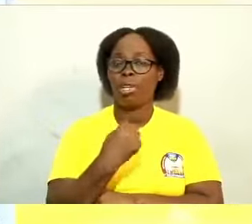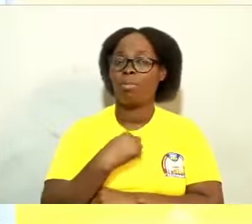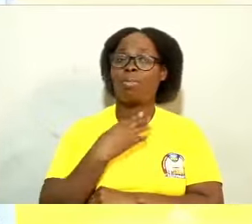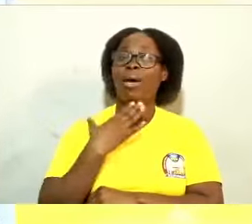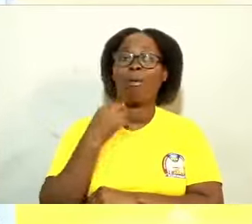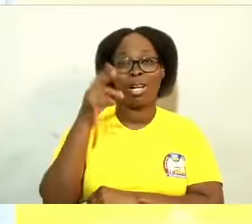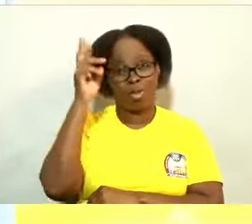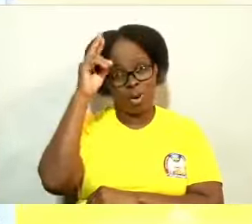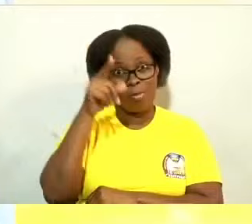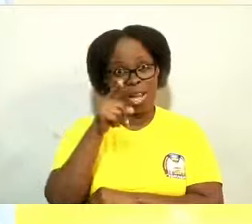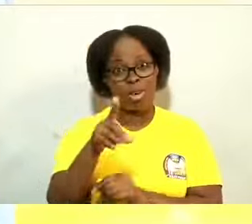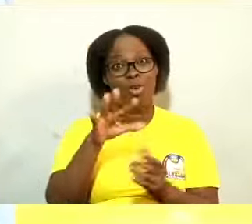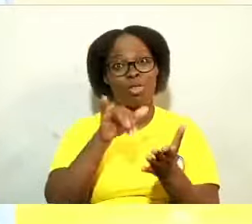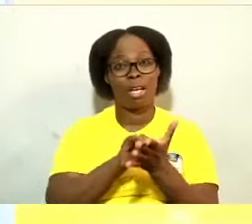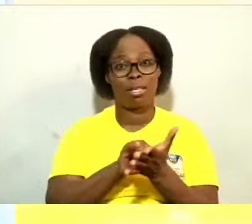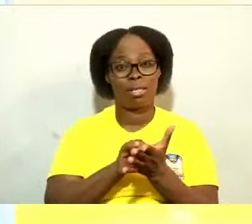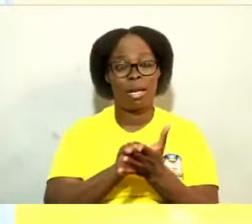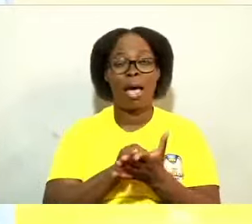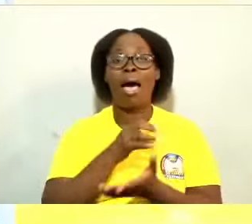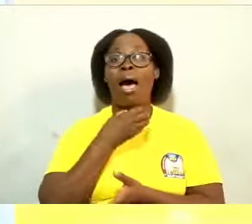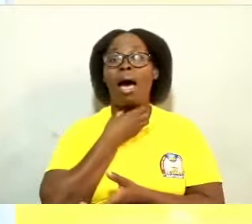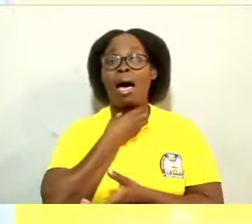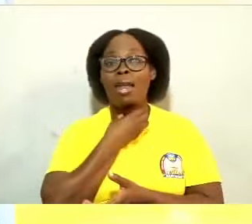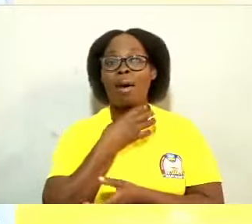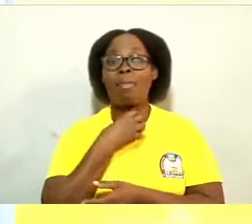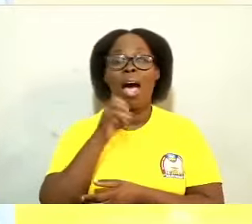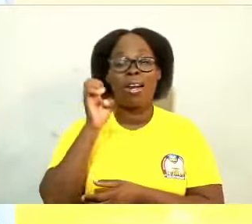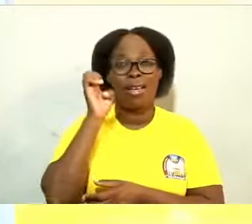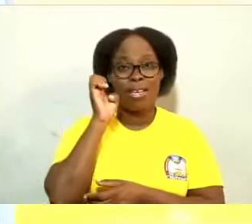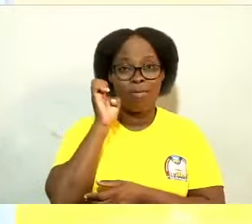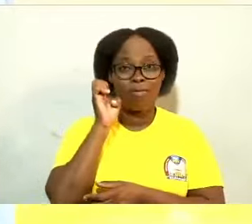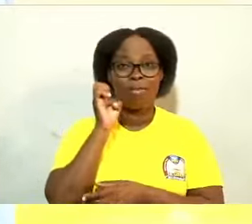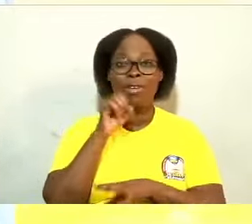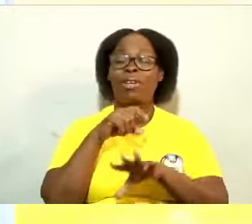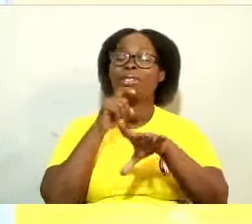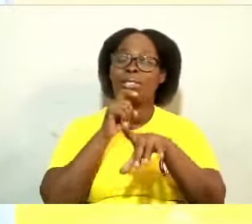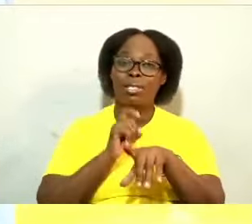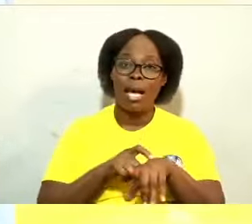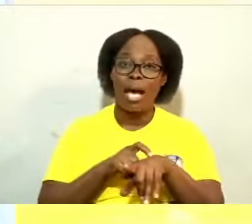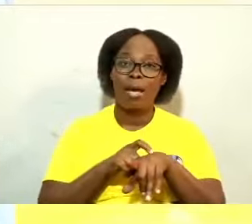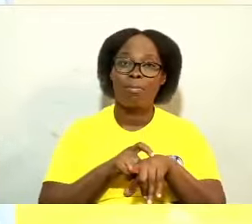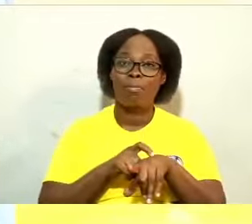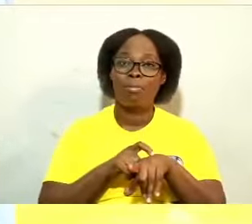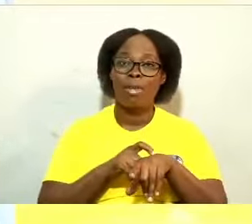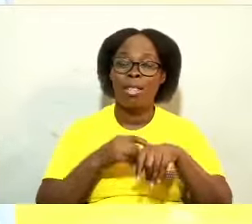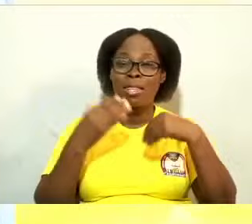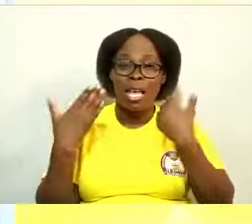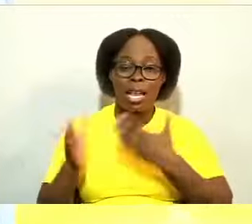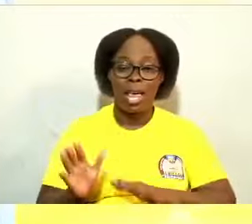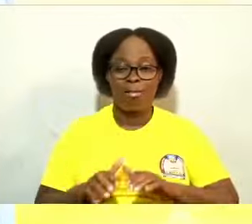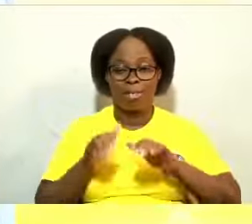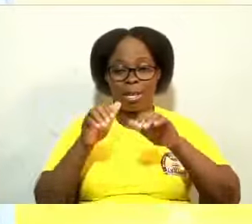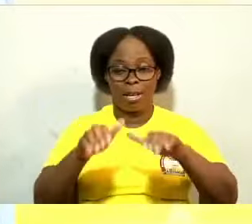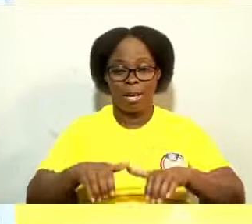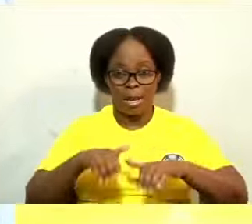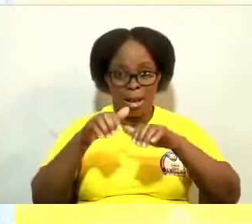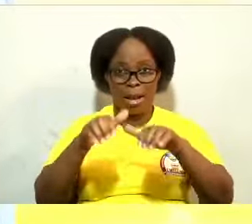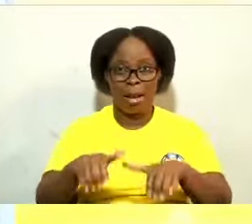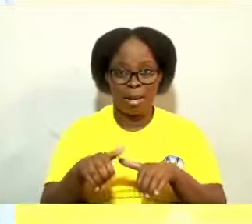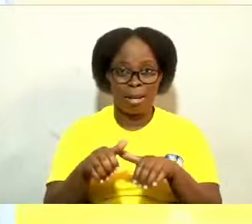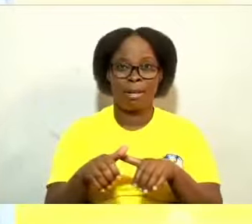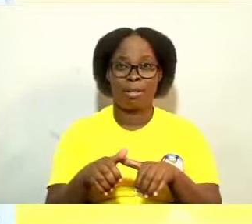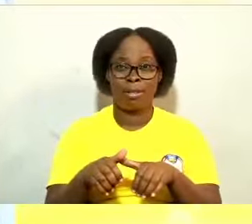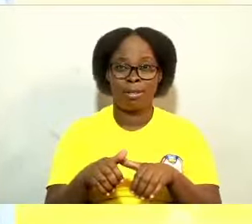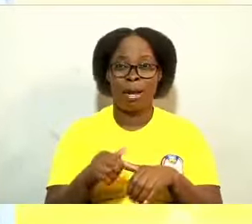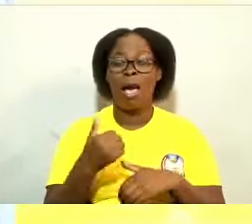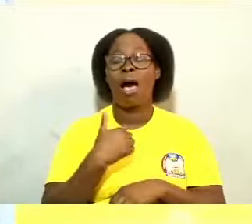niwakumbushe kwamba Adamu na Hawa walipotoka bustani ya Edeni, yako